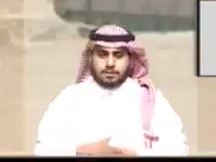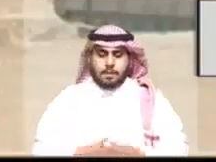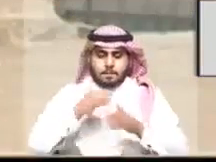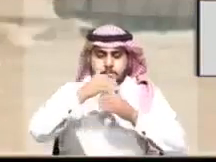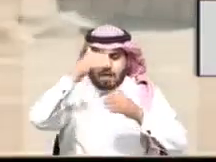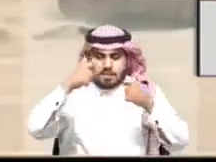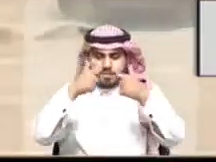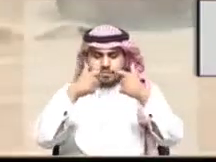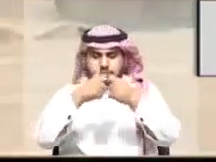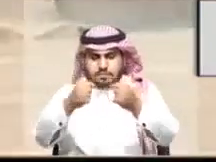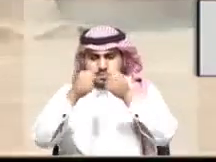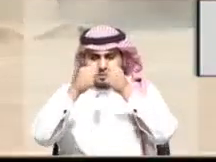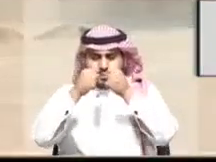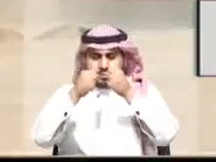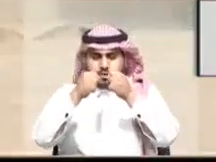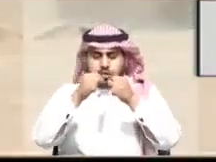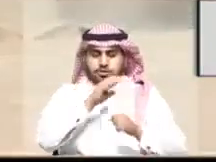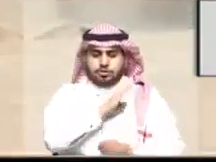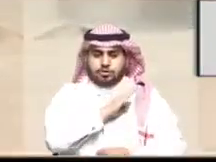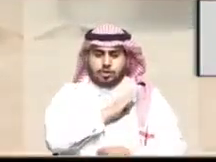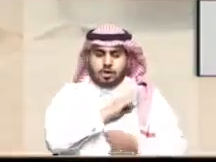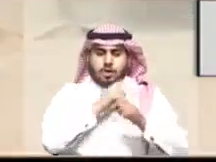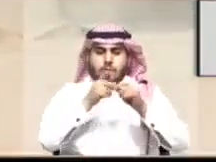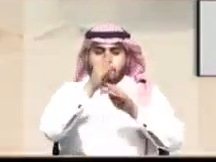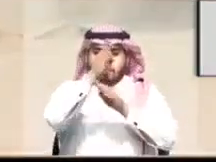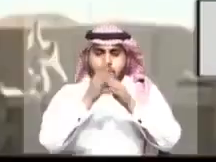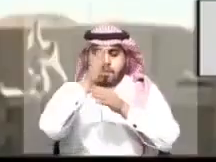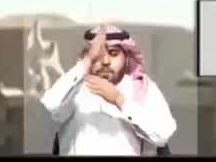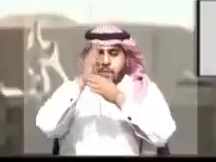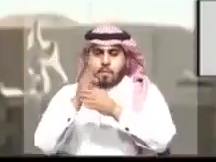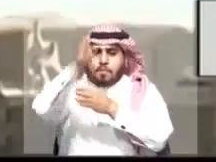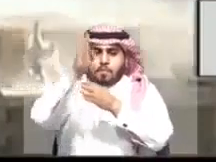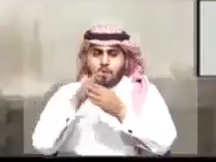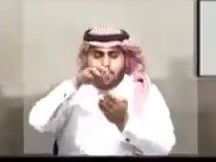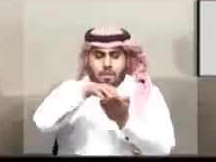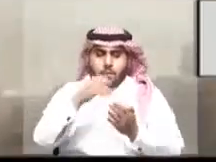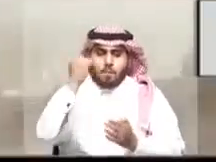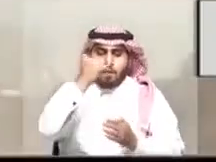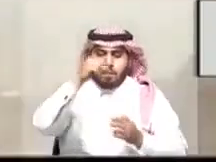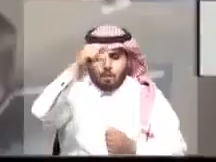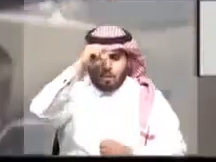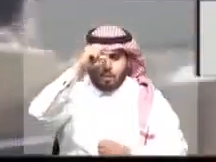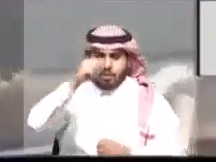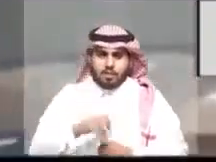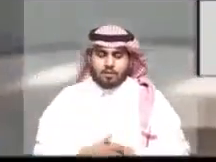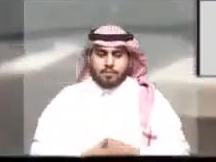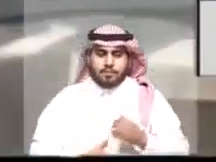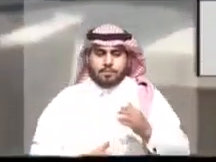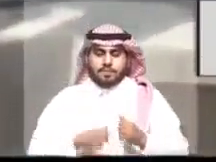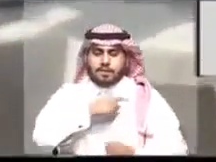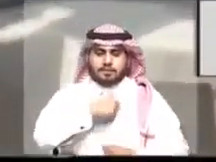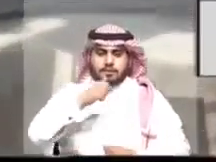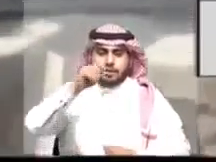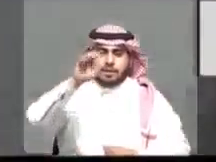وذلك بعد معارك عنيفة استخدمت فيها القوات القصف المدفعي على مواقع تمركز الحوثيين في مديريتي